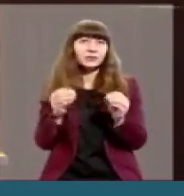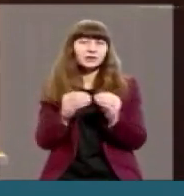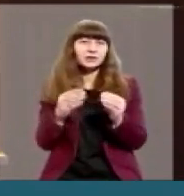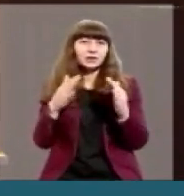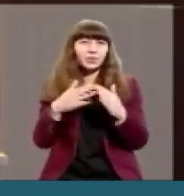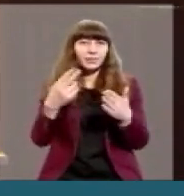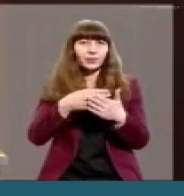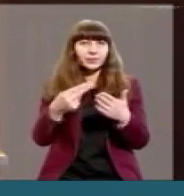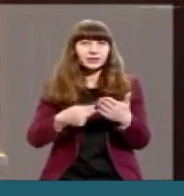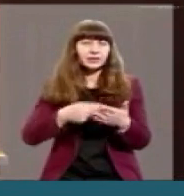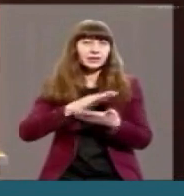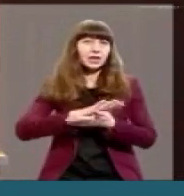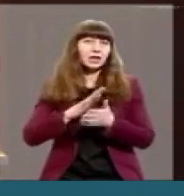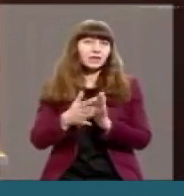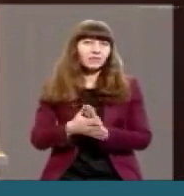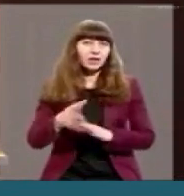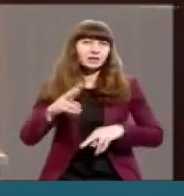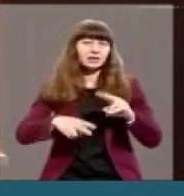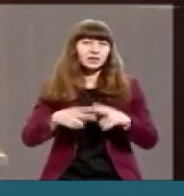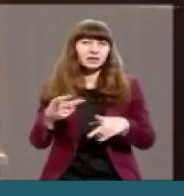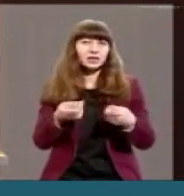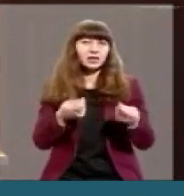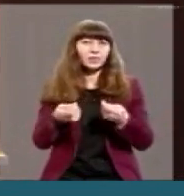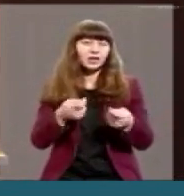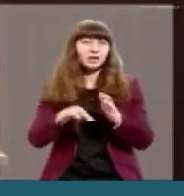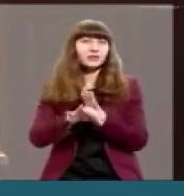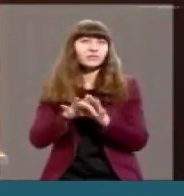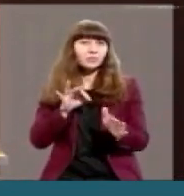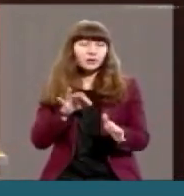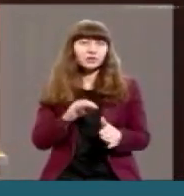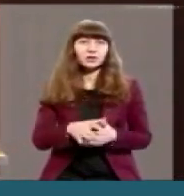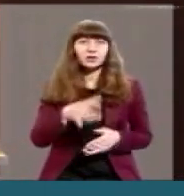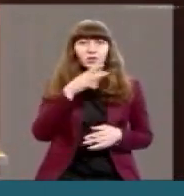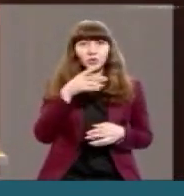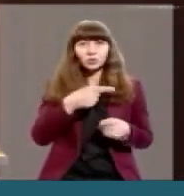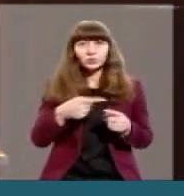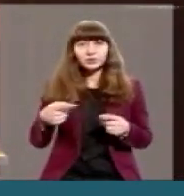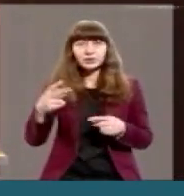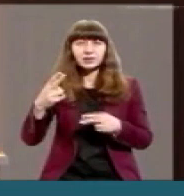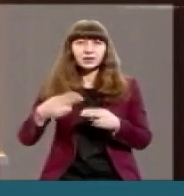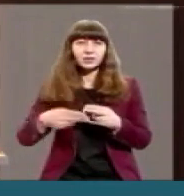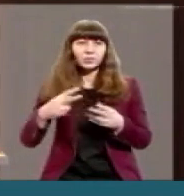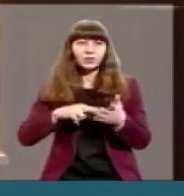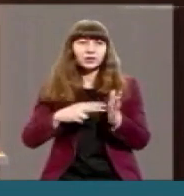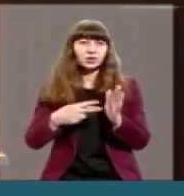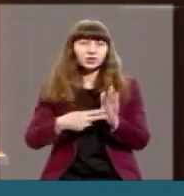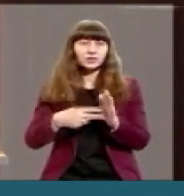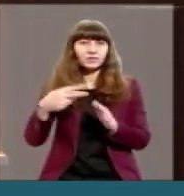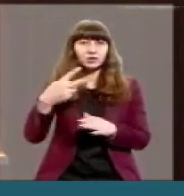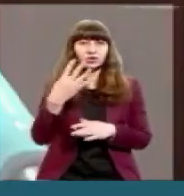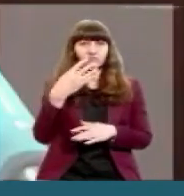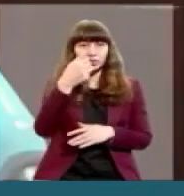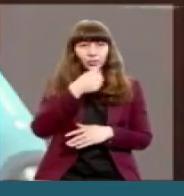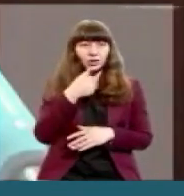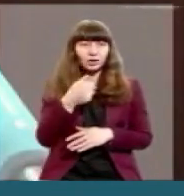домам заключены договора, подрядчик определен. Срок строительства на завершение планируется в 2024